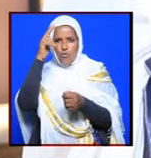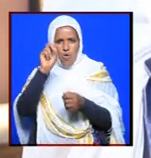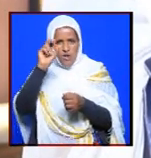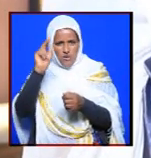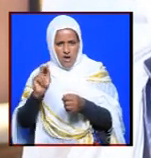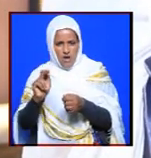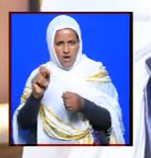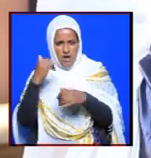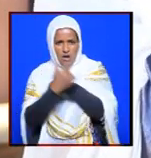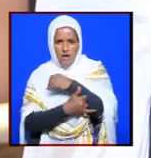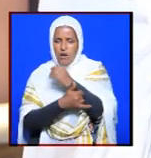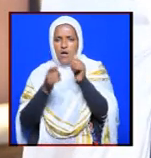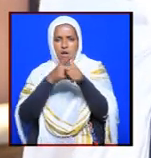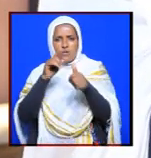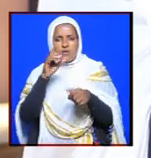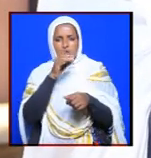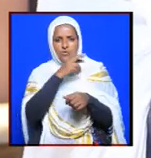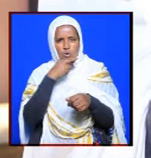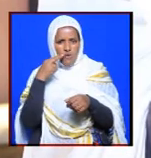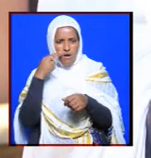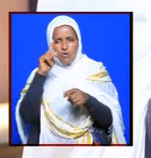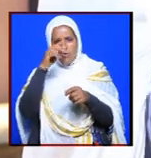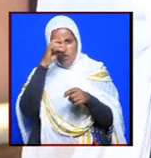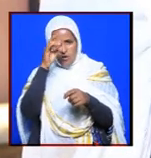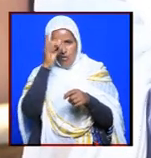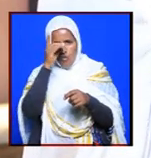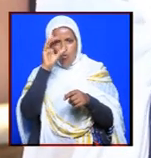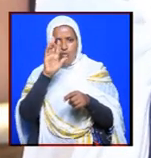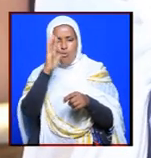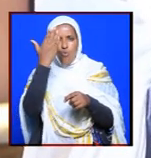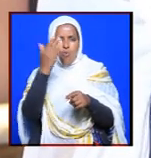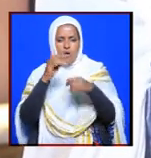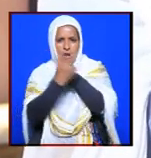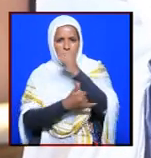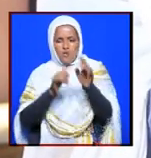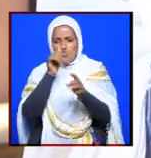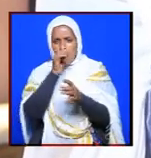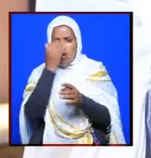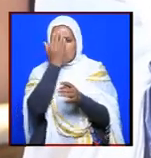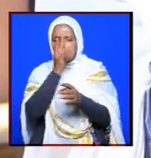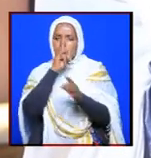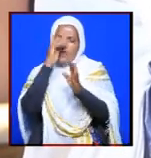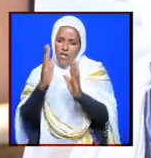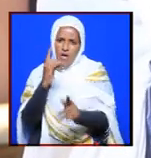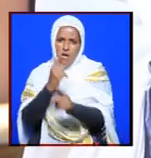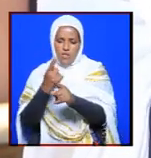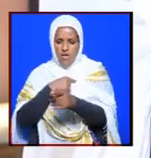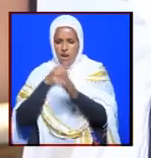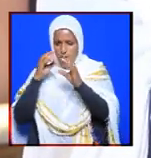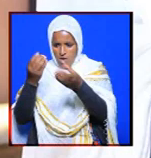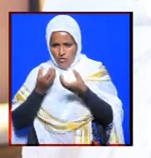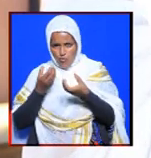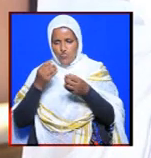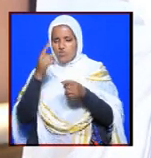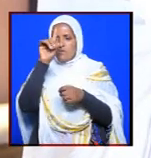ከሩዋንዳ አንድ ደግሞ ከኮንጎ ዛየር መጥተው በራሳቸው የኢትዮጵያ ቤተክርስቲያን እውነተኛ ክርስትና ናት አስተምሩ